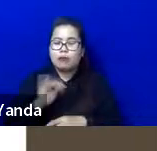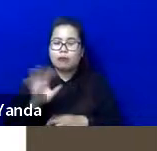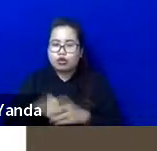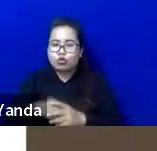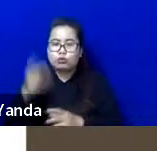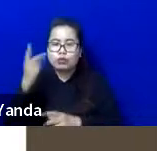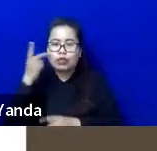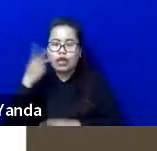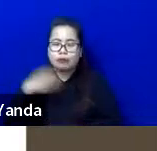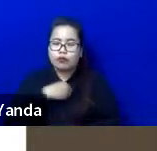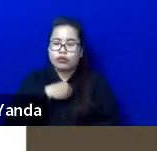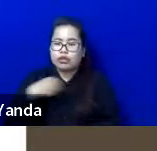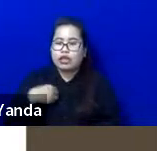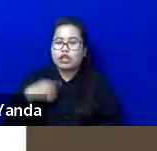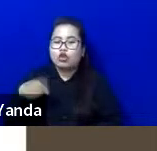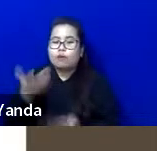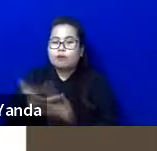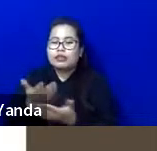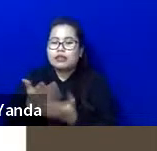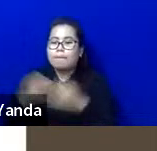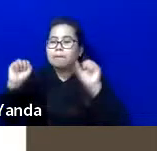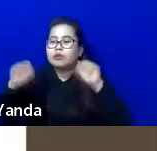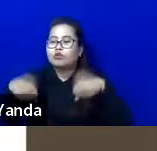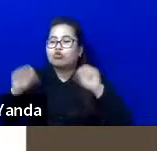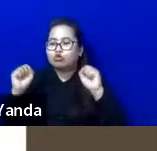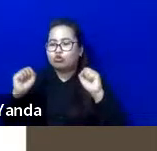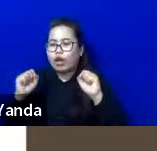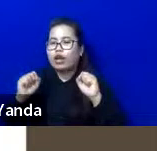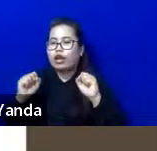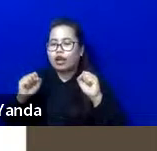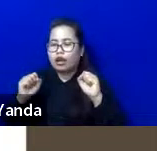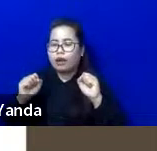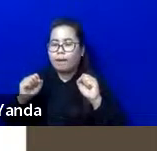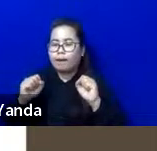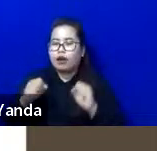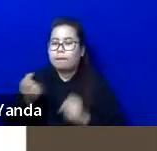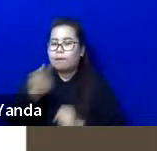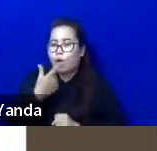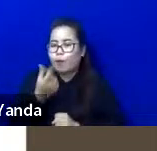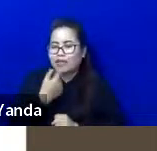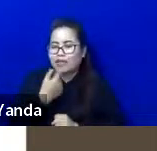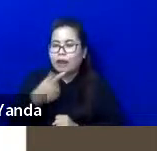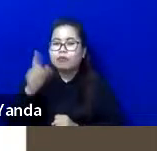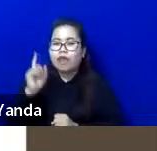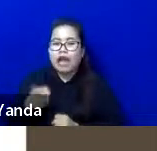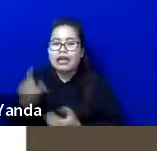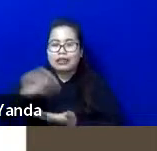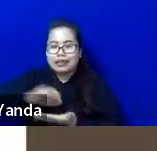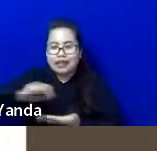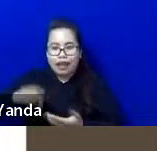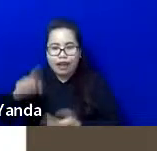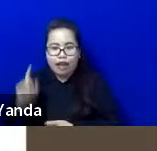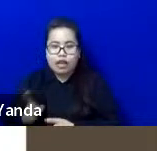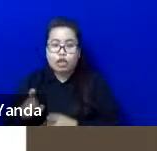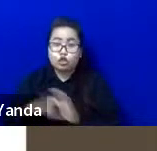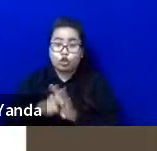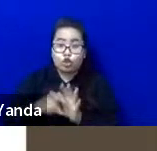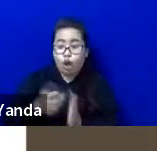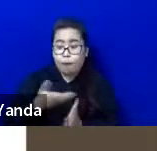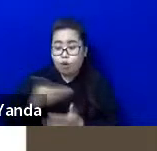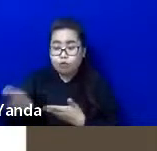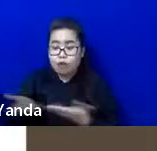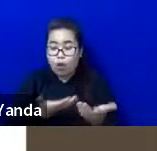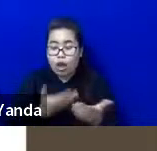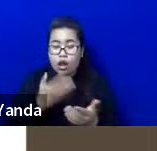akan dimintai persetujuan perawatan, persetujuan pengobatan, ada tanda tangan, misalnya mau dibawa masuk ke rumah